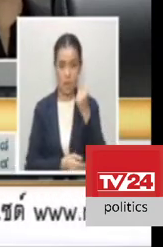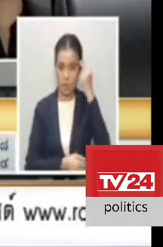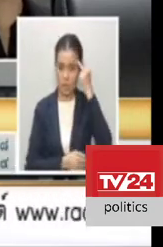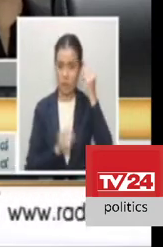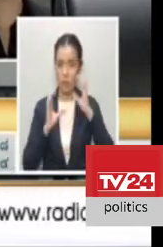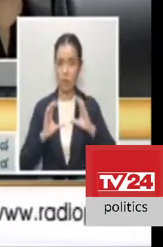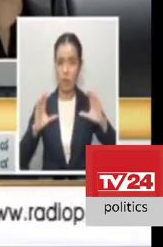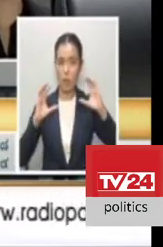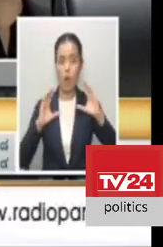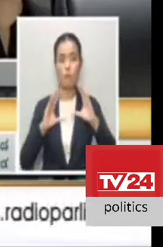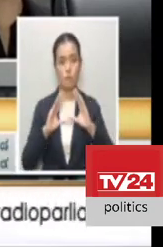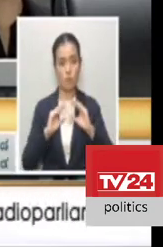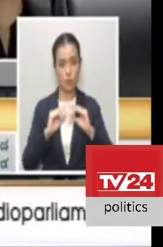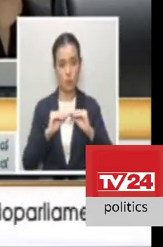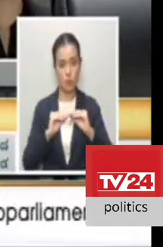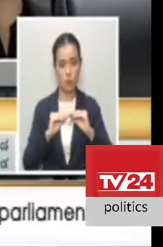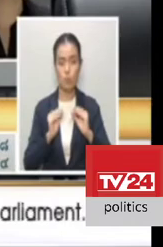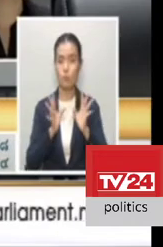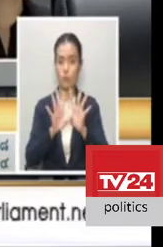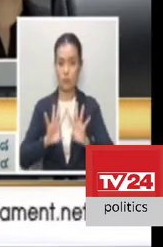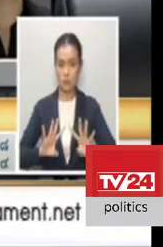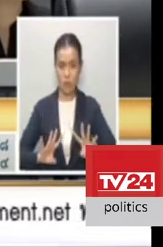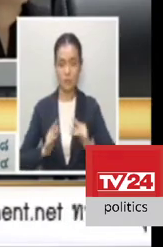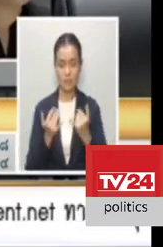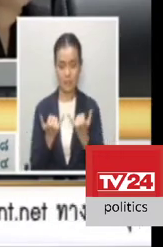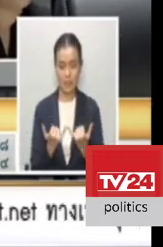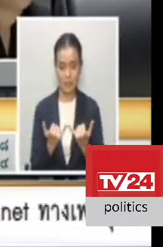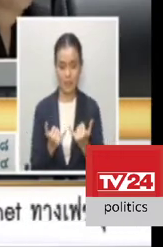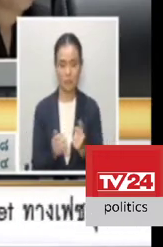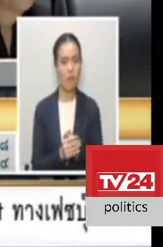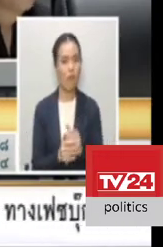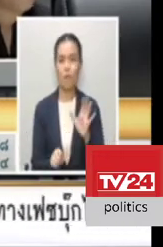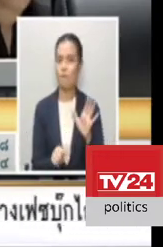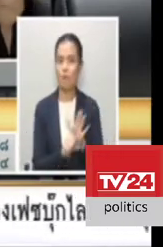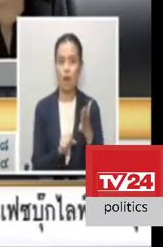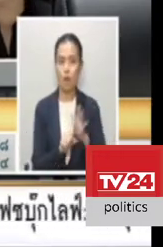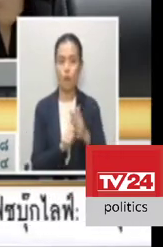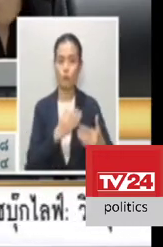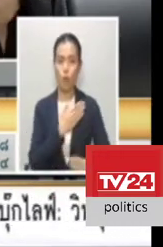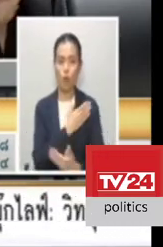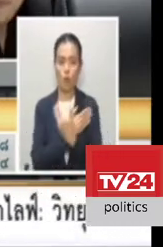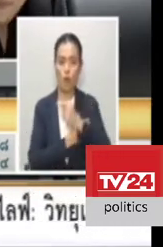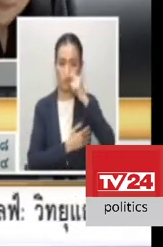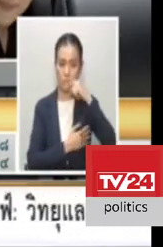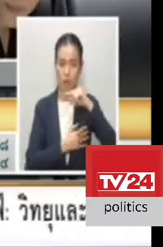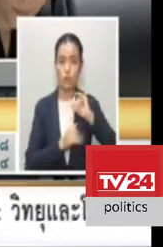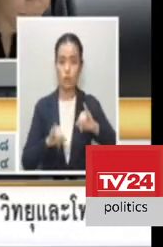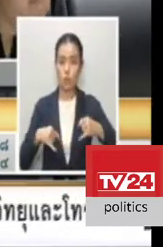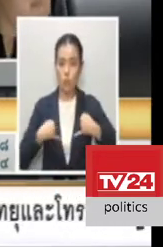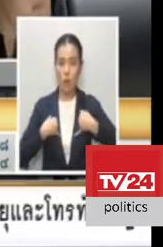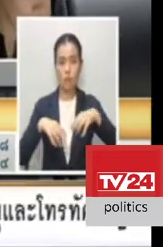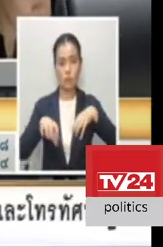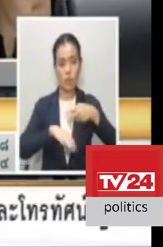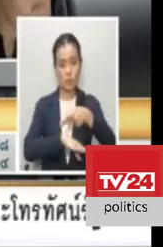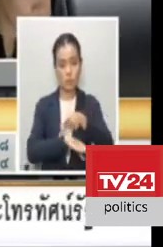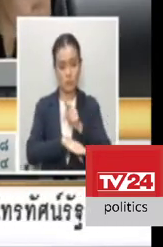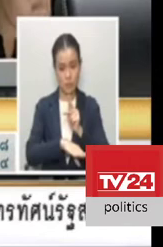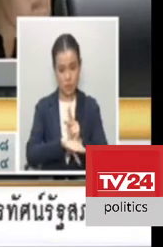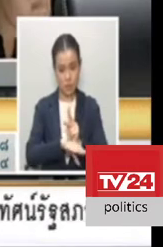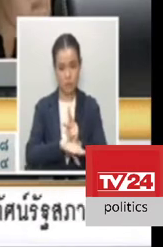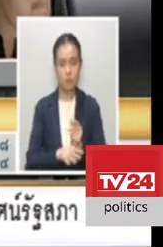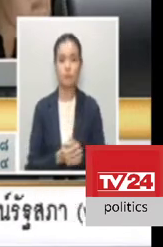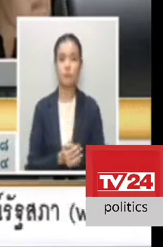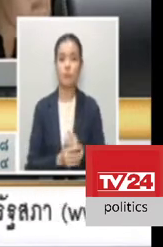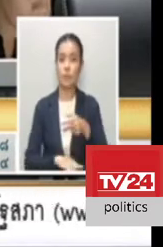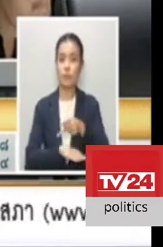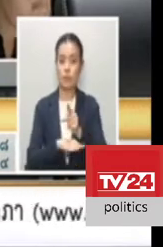ลใช้การประชุมสุดยอดอาเซียนในครั้งนี้ไม่คุ้มค่ากับโอกาสที่ไทยควรจะได้รับซึ่งการ